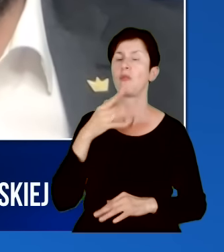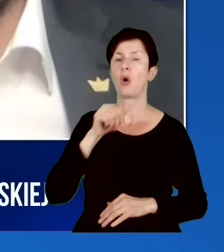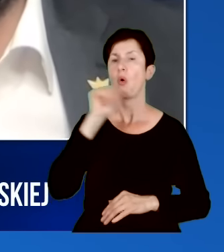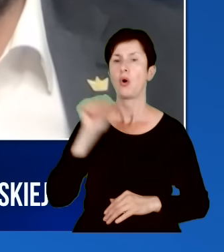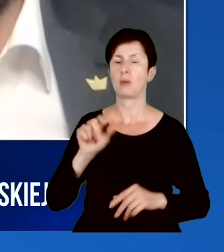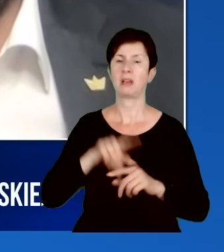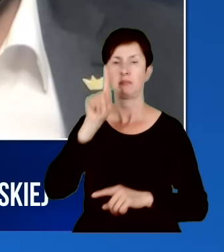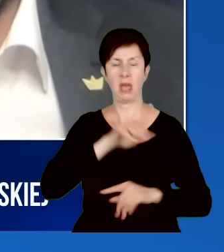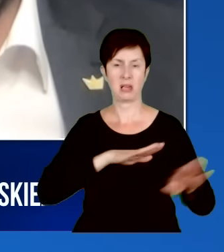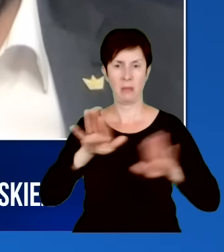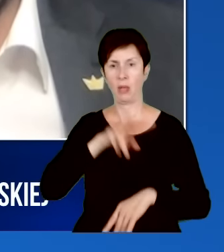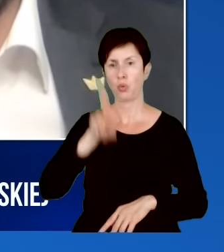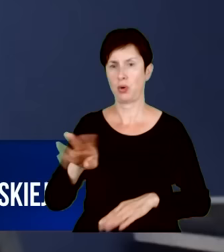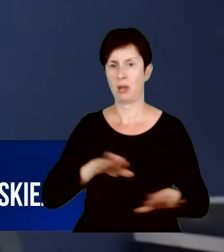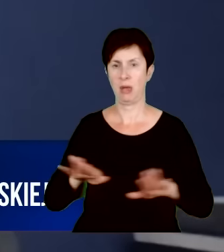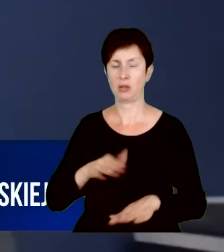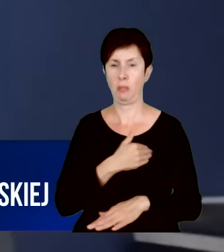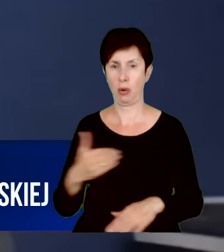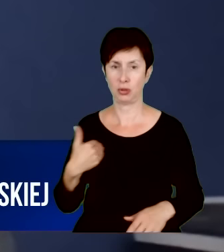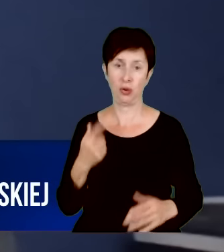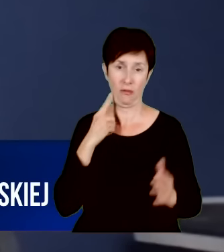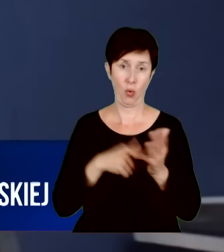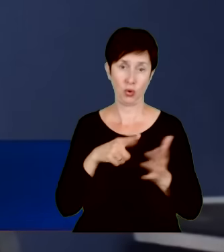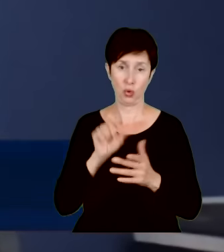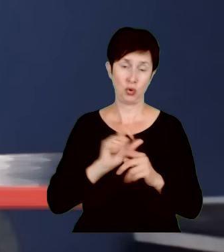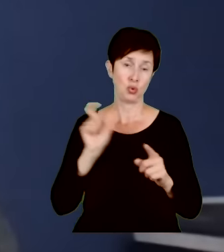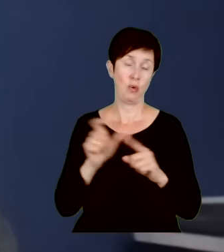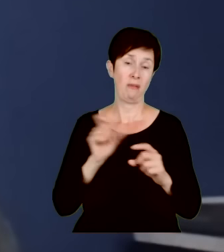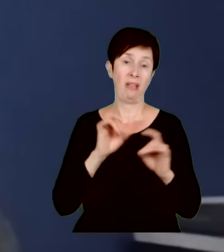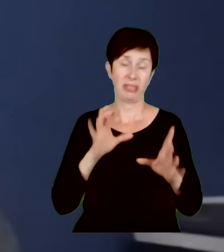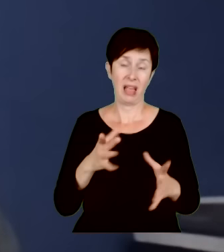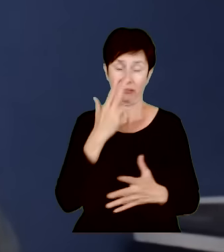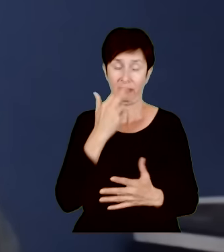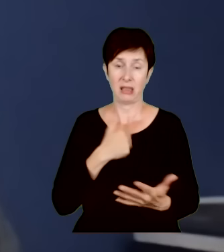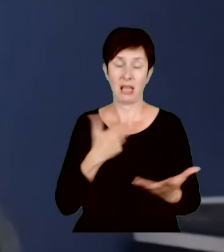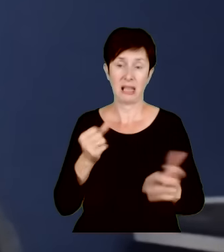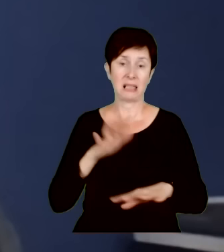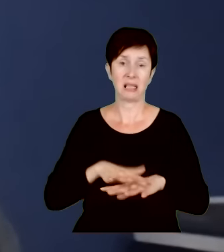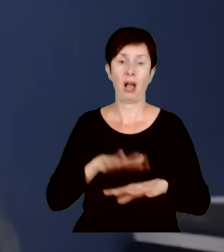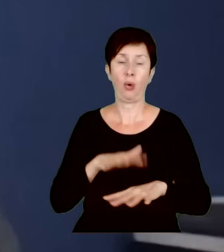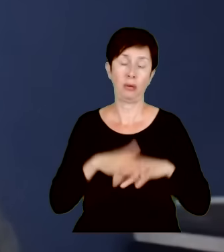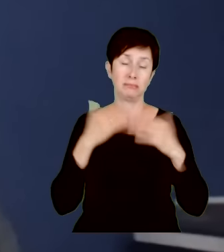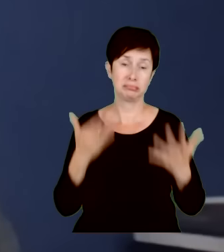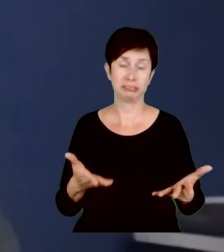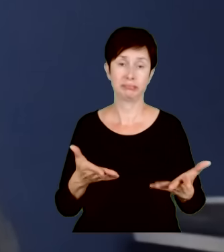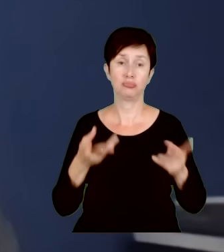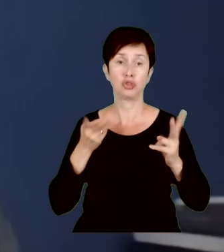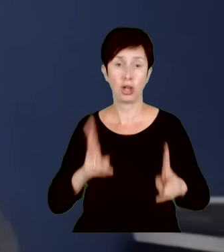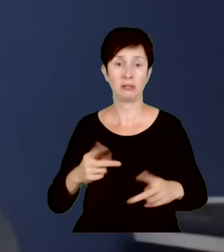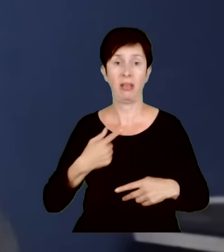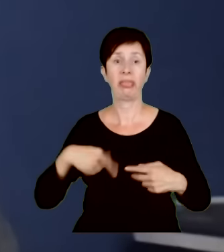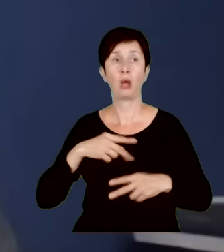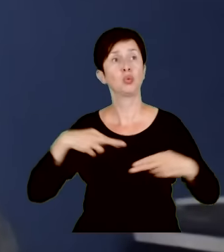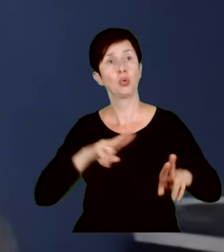miejscu na drugim miejscu jest Polska toś słowa i tak traktują rzeczywistość tak traktują nasz udział w Unii